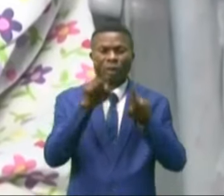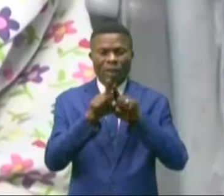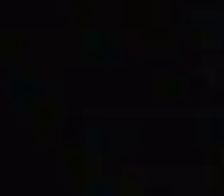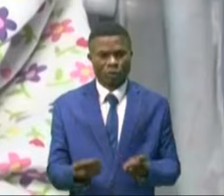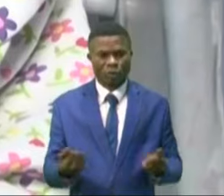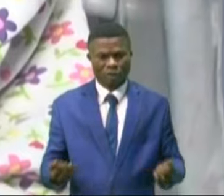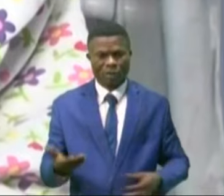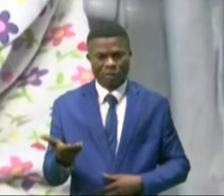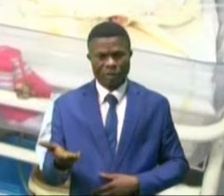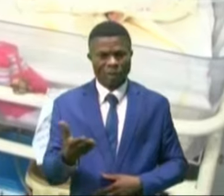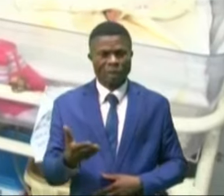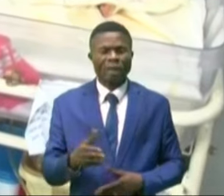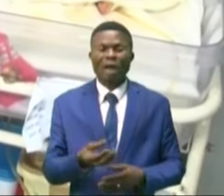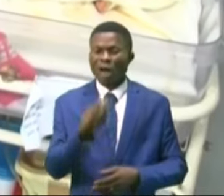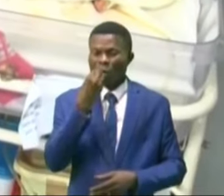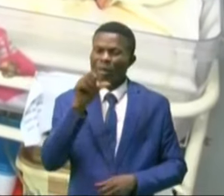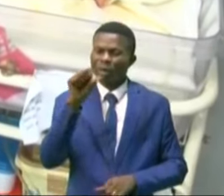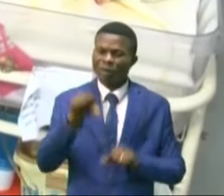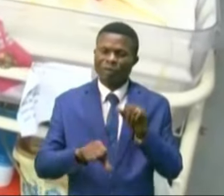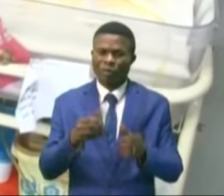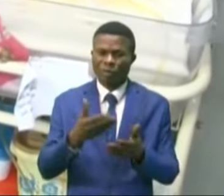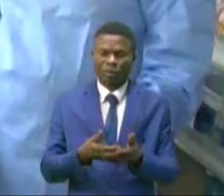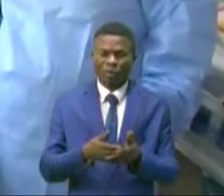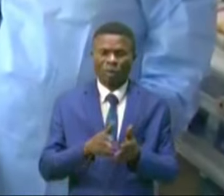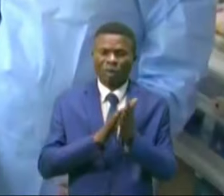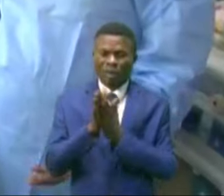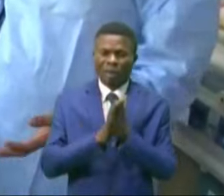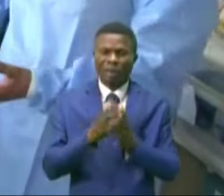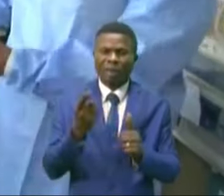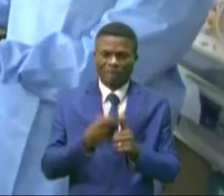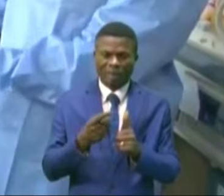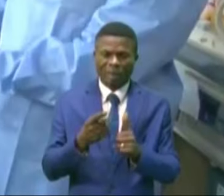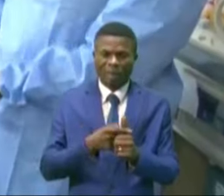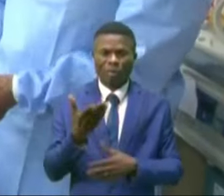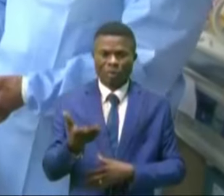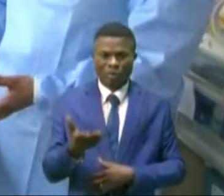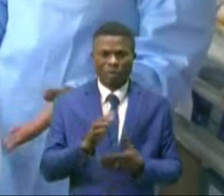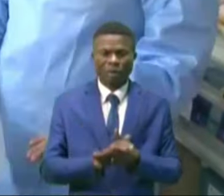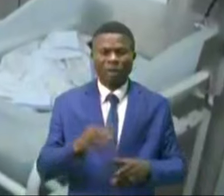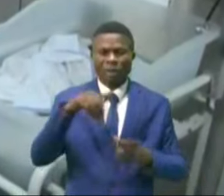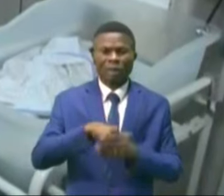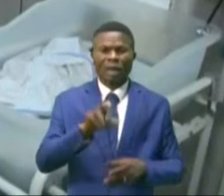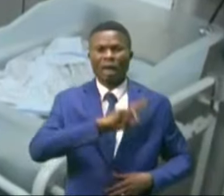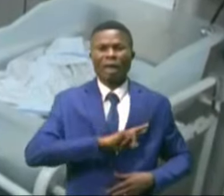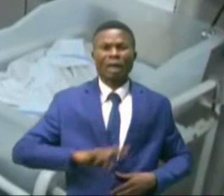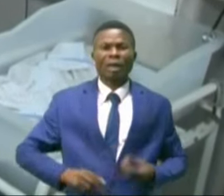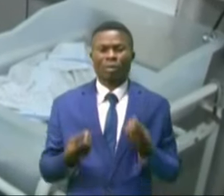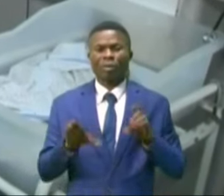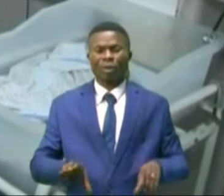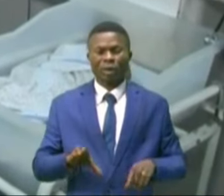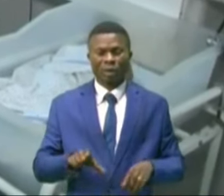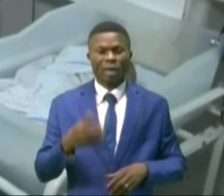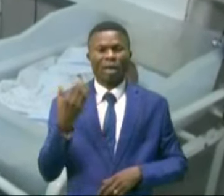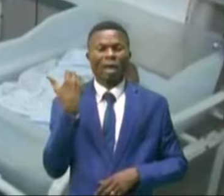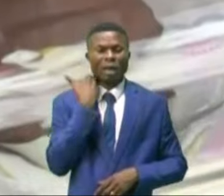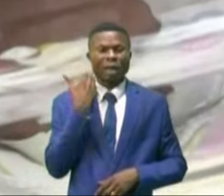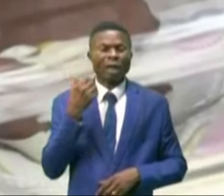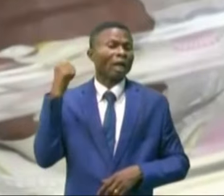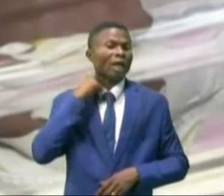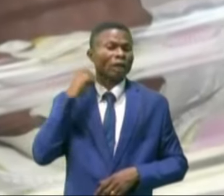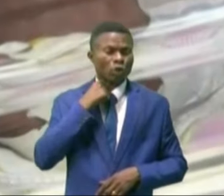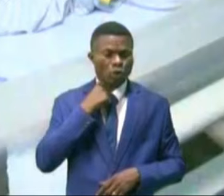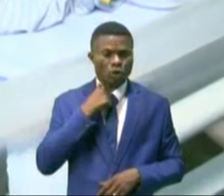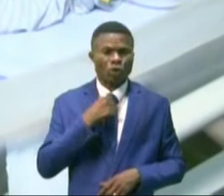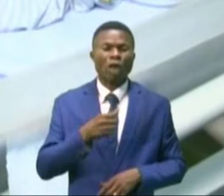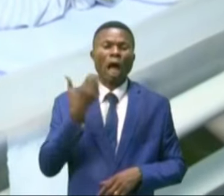enfants et la malnutrition, la tension et autres. En RDC, les diabétologues congolais